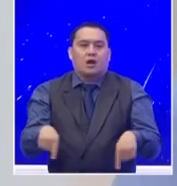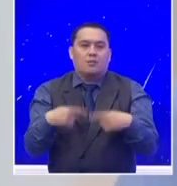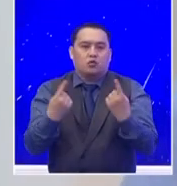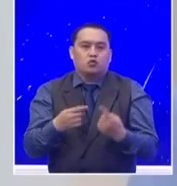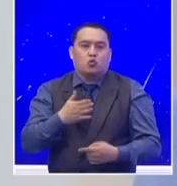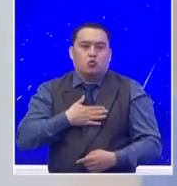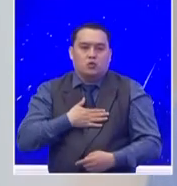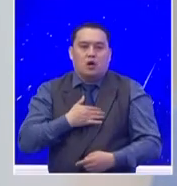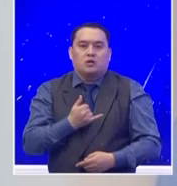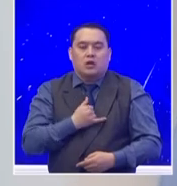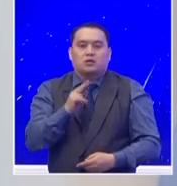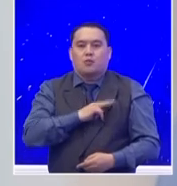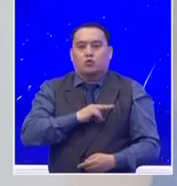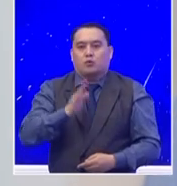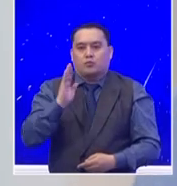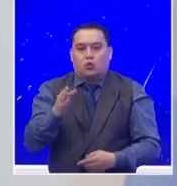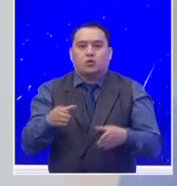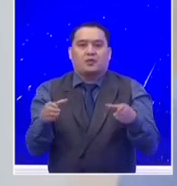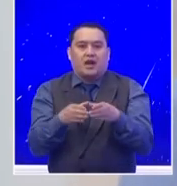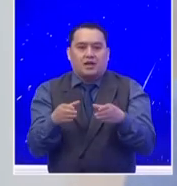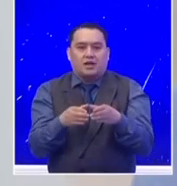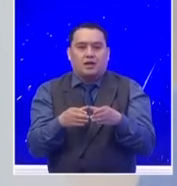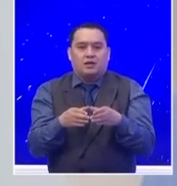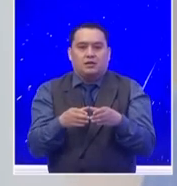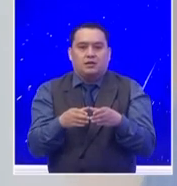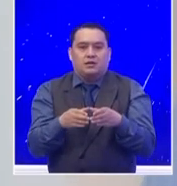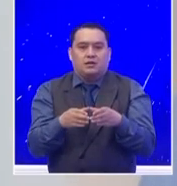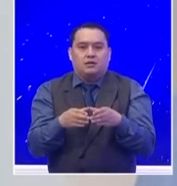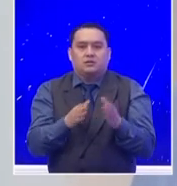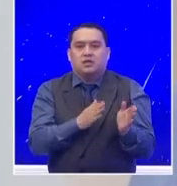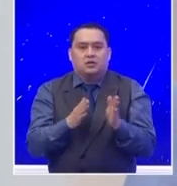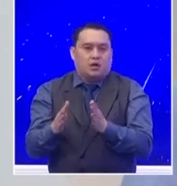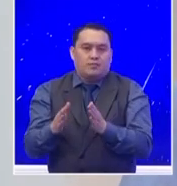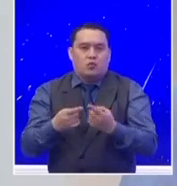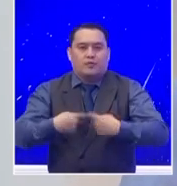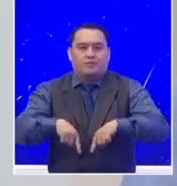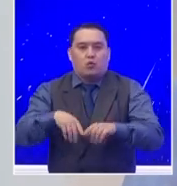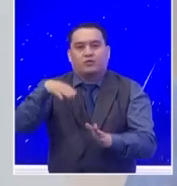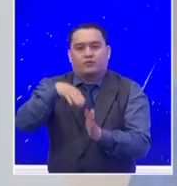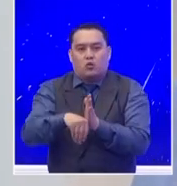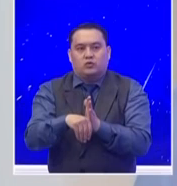будем работать мультидисциплинарной бригадой. В мультидисциплинарную бригаду входит